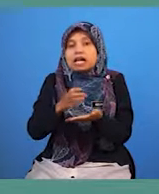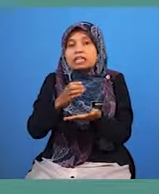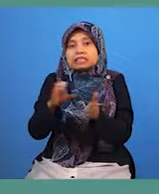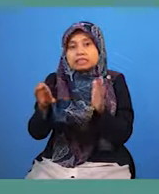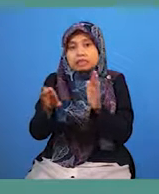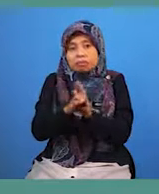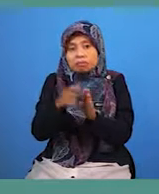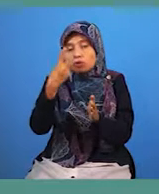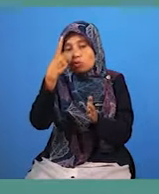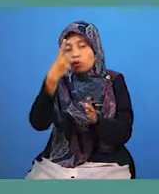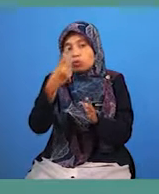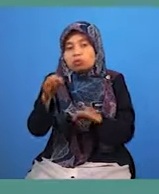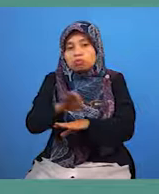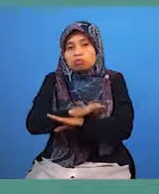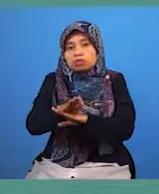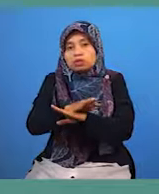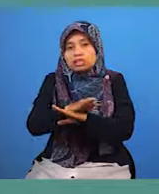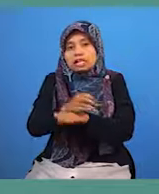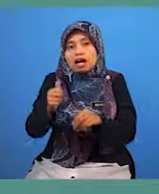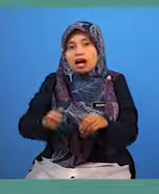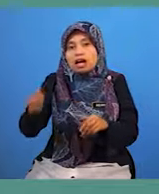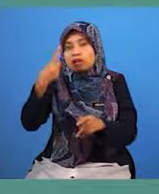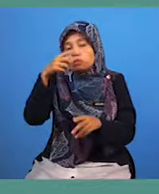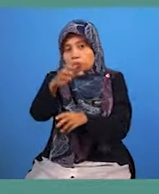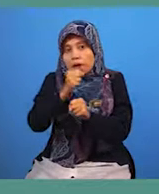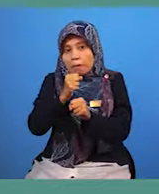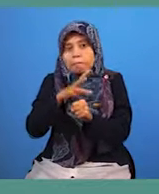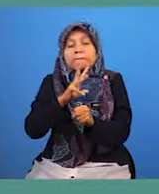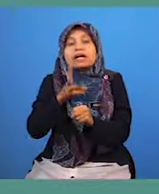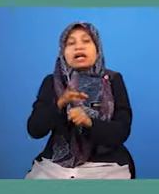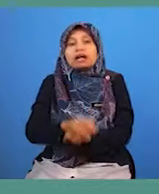alat ini berfungsi sebagai alat untuk mengambil air.